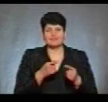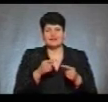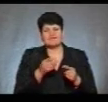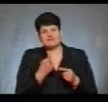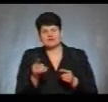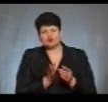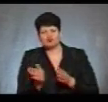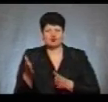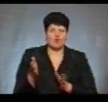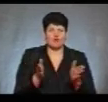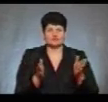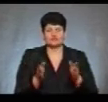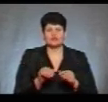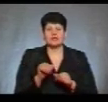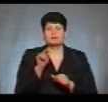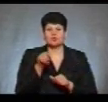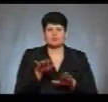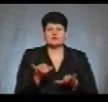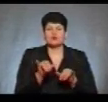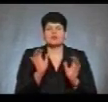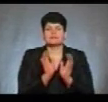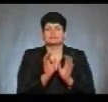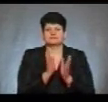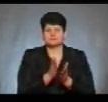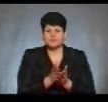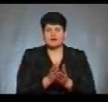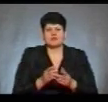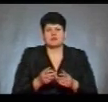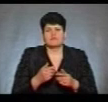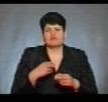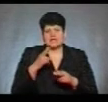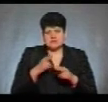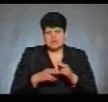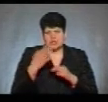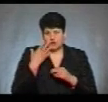крім туди, де вони мають зберігати. Тому що ми в кінці, після того, як